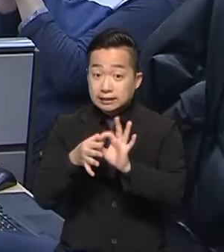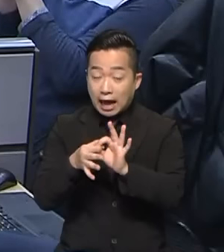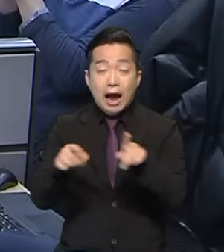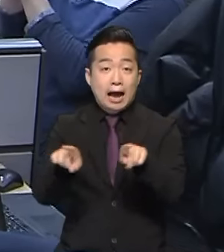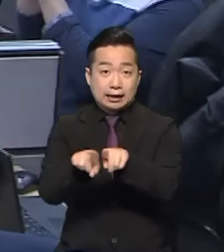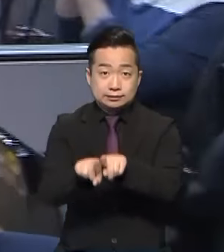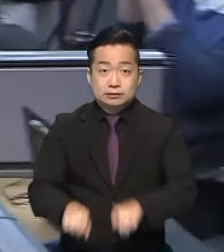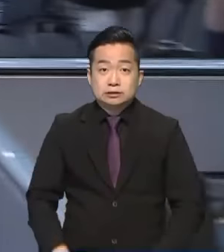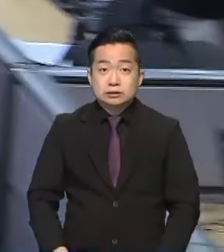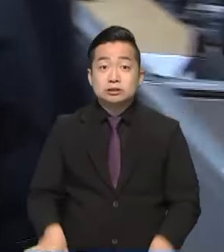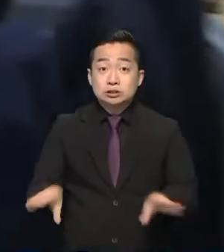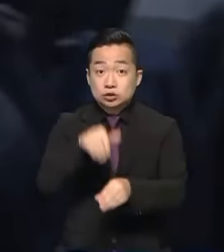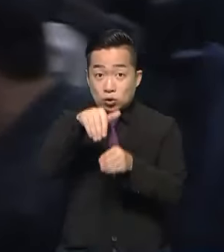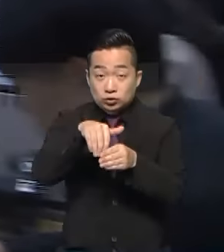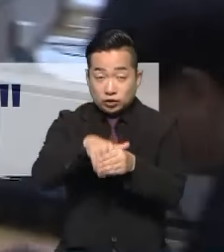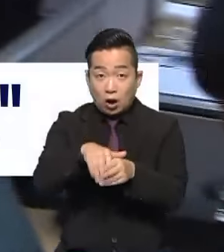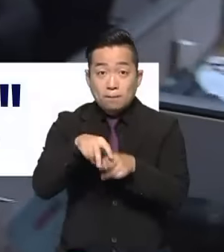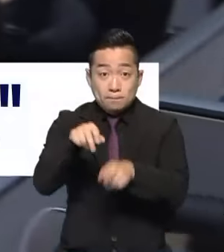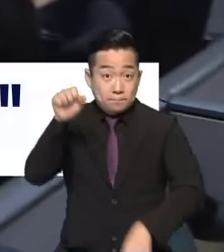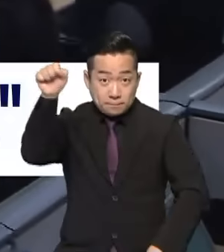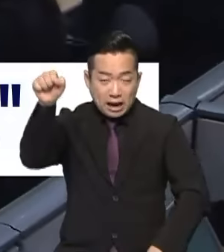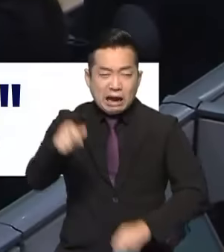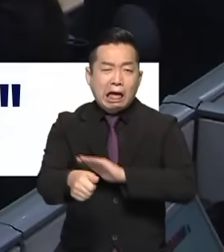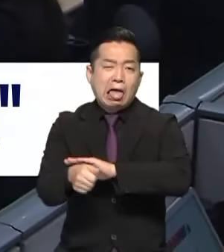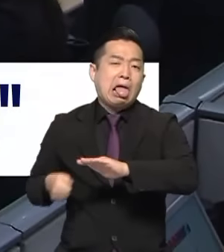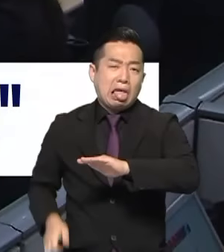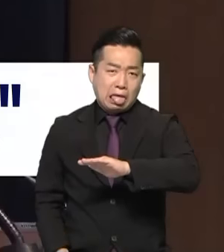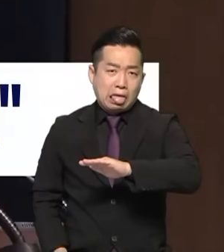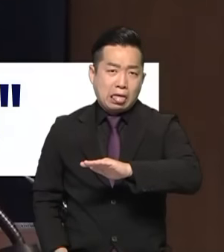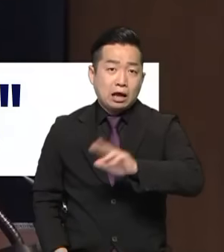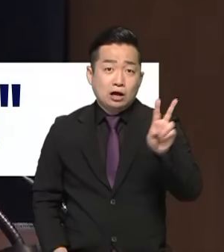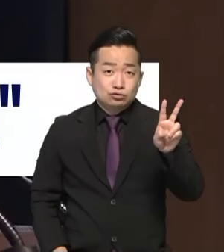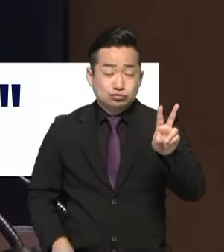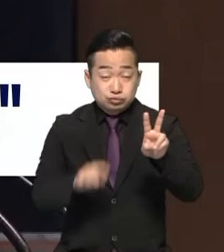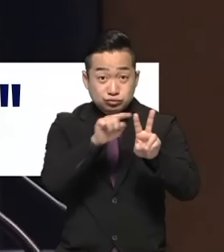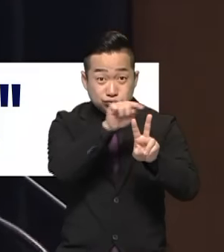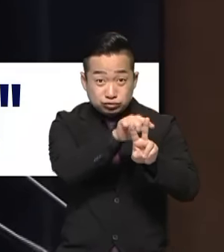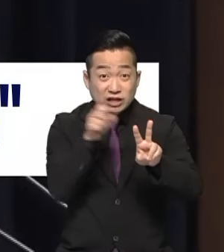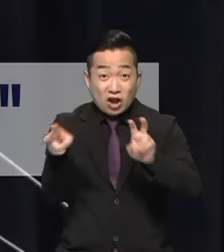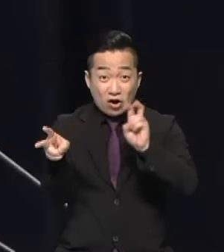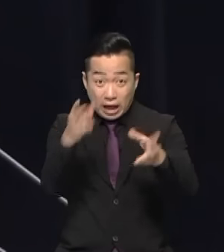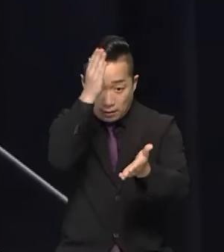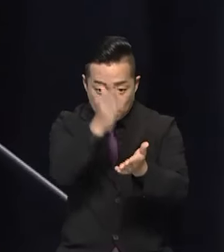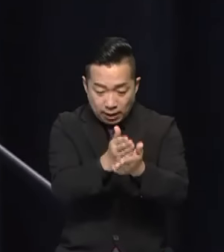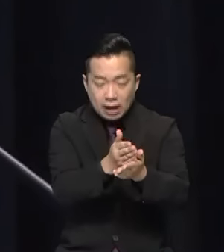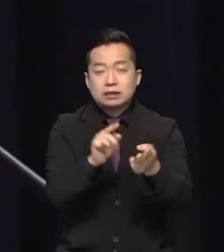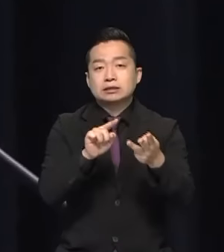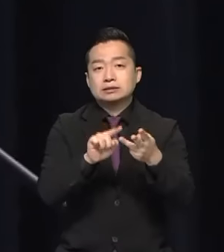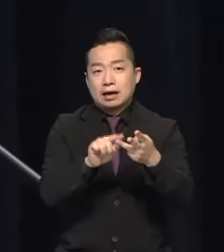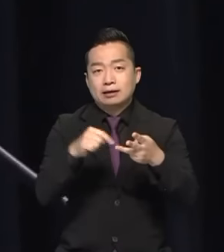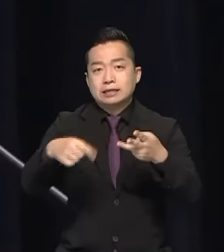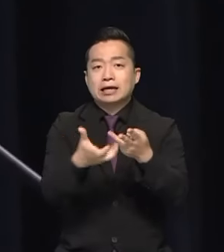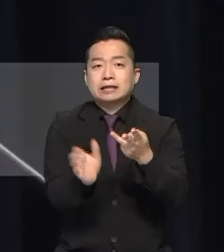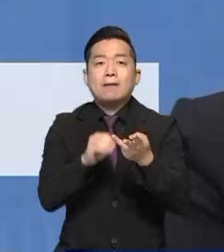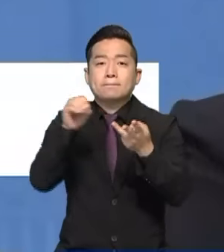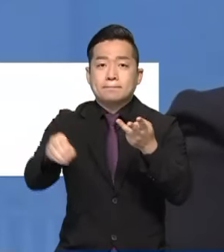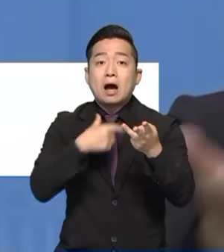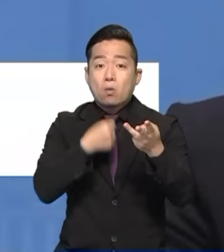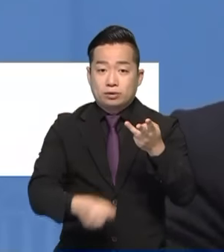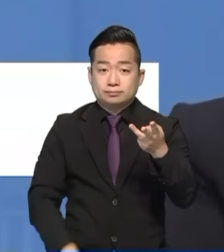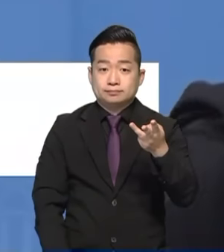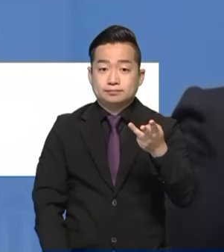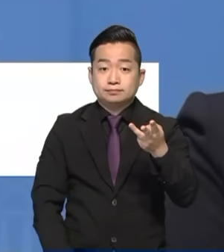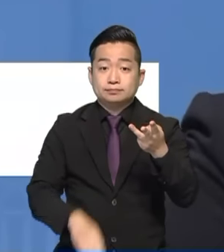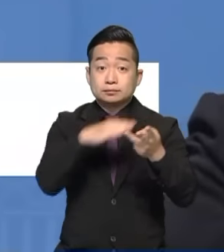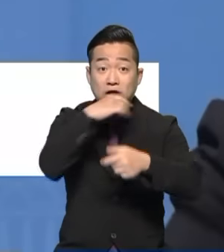꾸려 총선에 나서는 건 퇴행이라며 양당 정치의 대안을 제시하기 위해 제3지대로 가겠다고 밝혔습니다. 정의당이